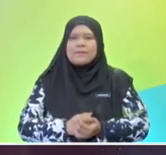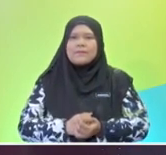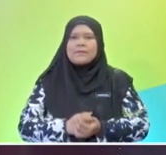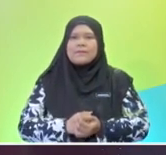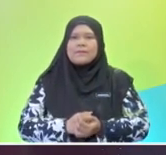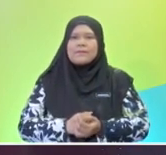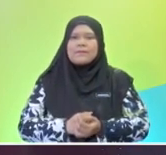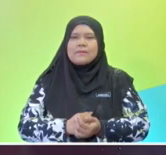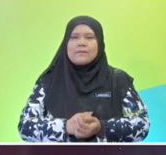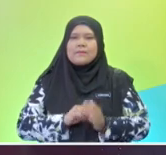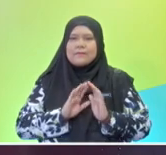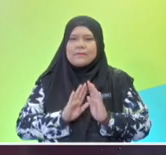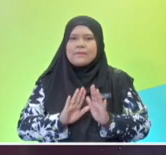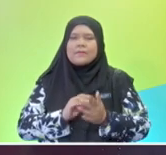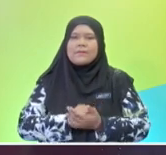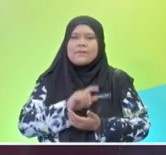ansur?